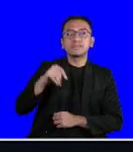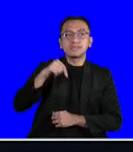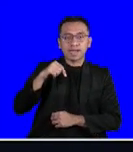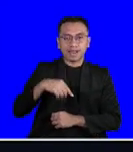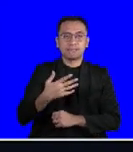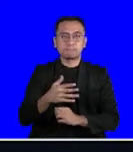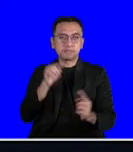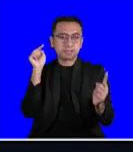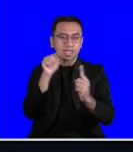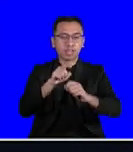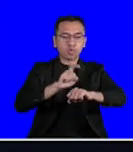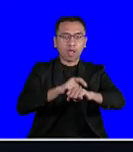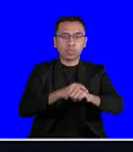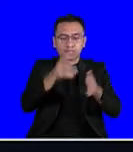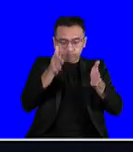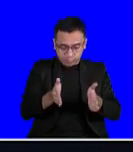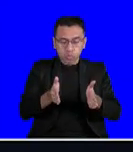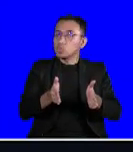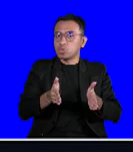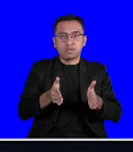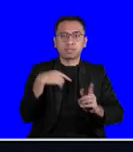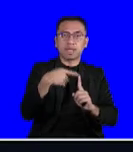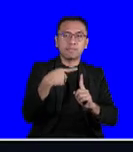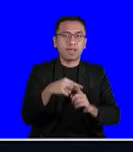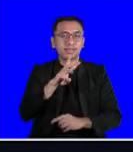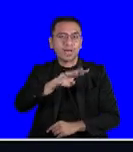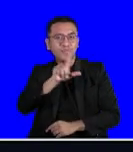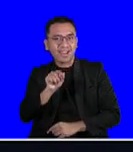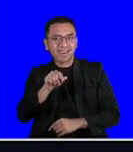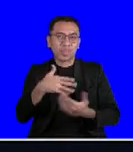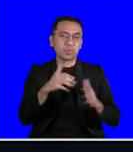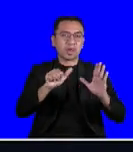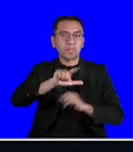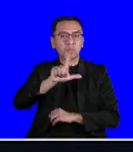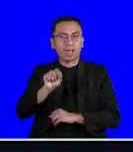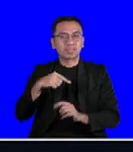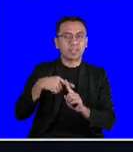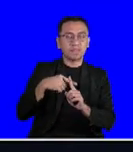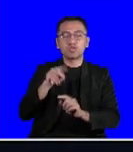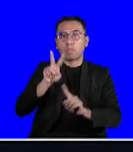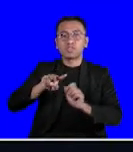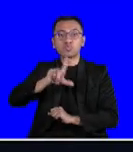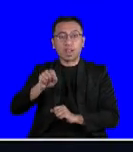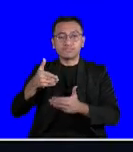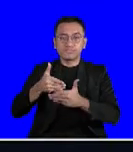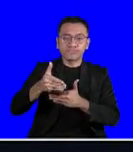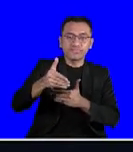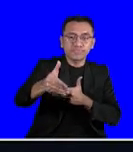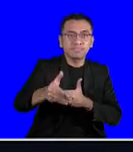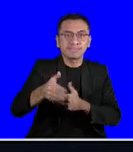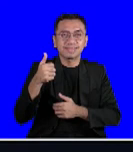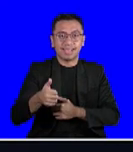bisa diperpanjang. Contoh, Anda tambahkan 3 bulan lagi, atau 6 bulan lagi, atau 12 bulan ke depan.